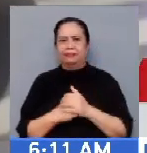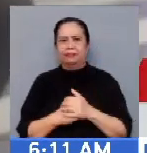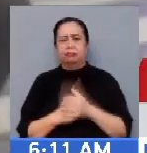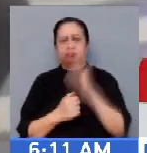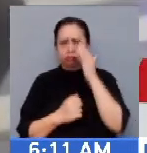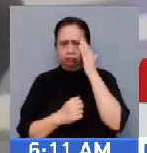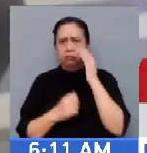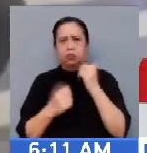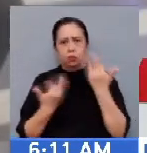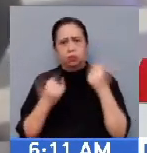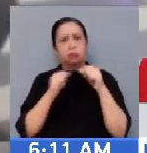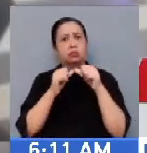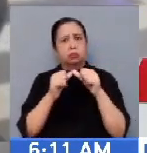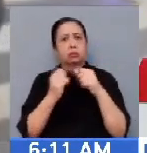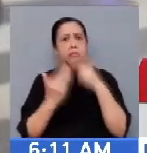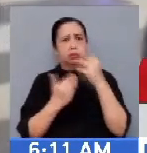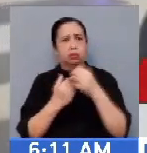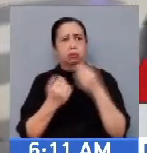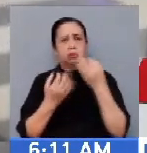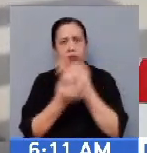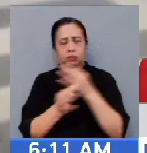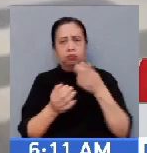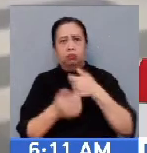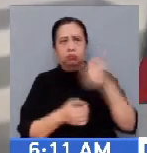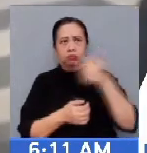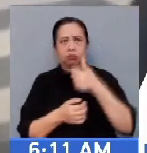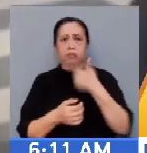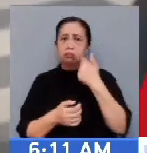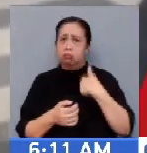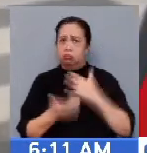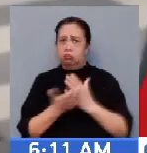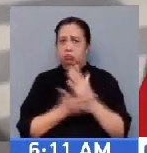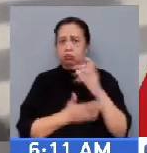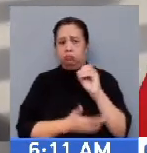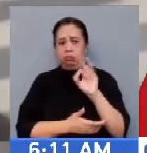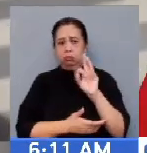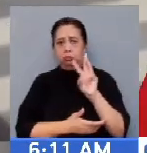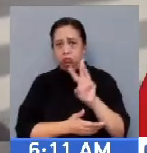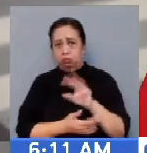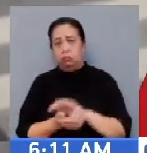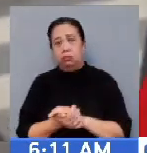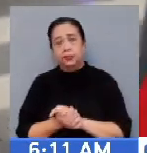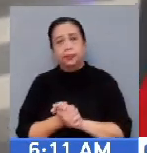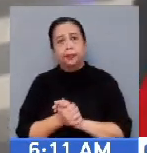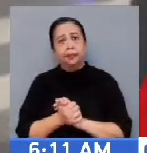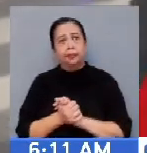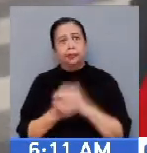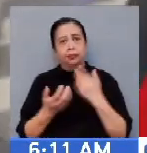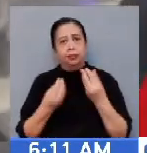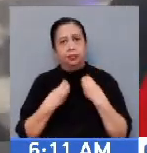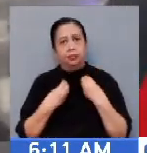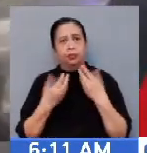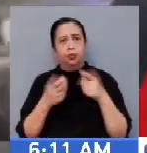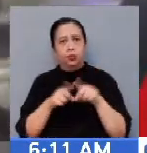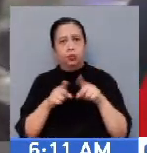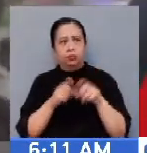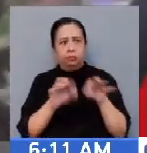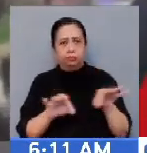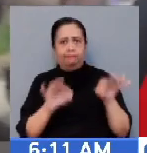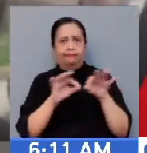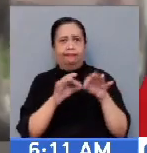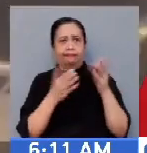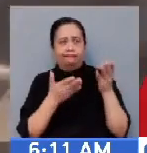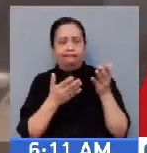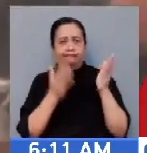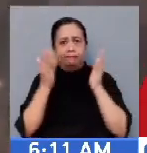yon dahil may karapatan naman po ang mga OFW na mabigyan din po sila ng halaga sa pagtulong din sa